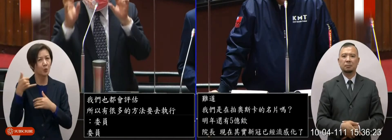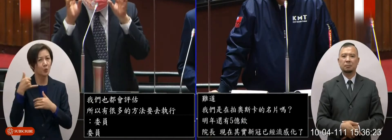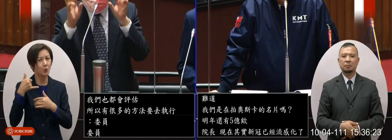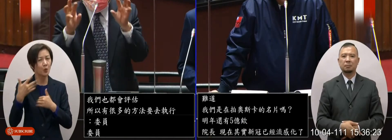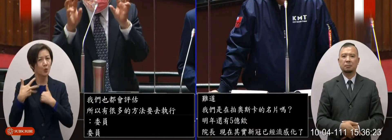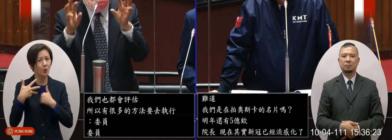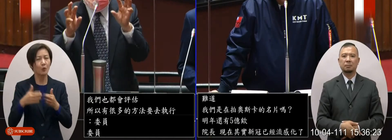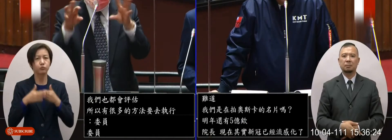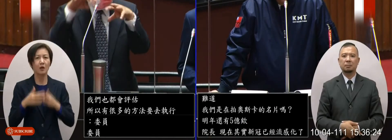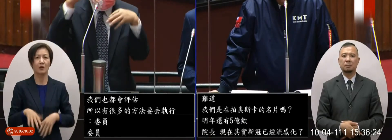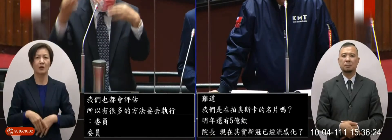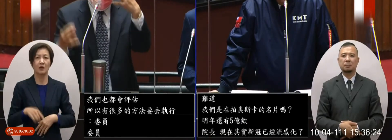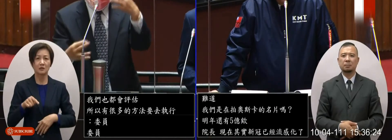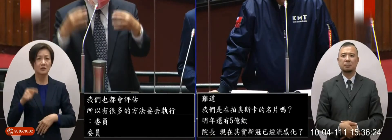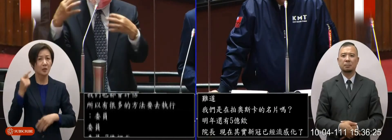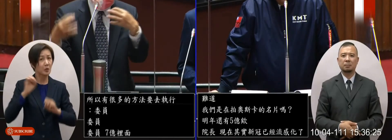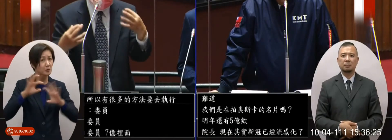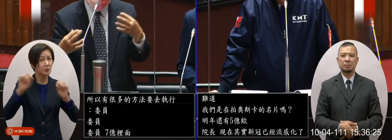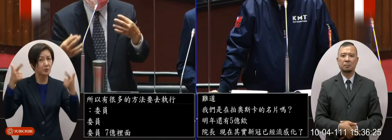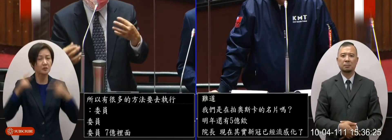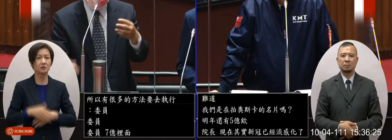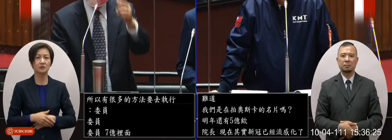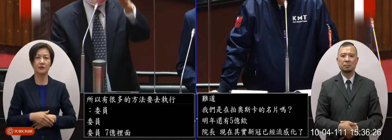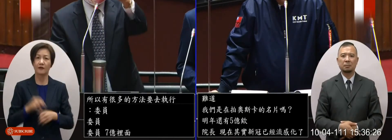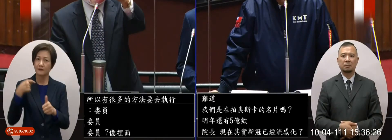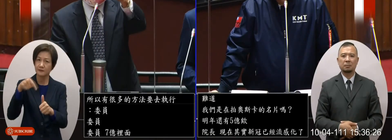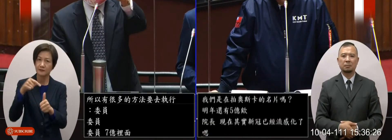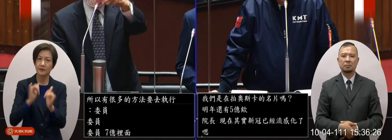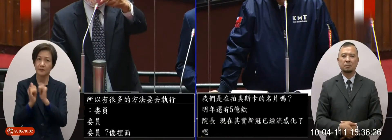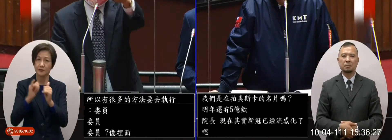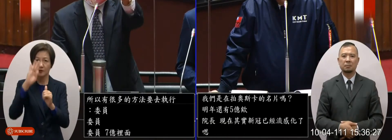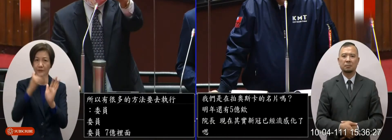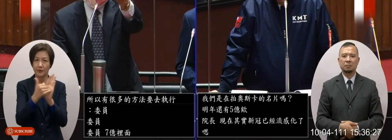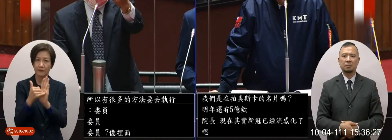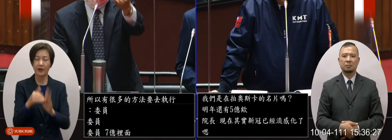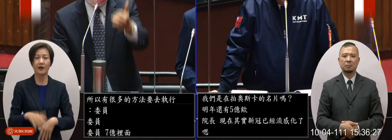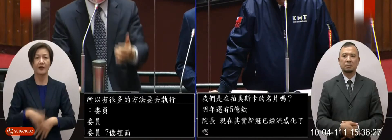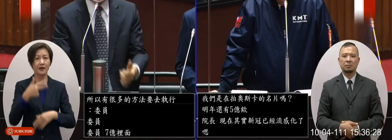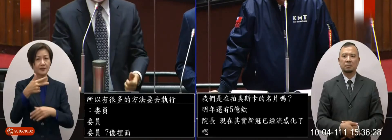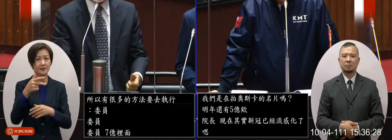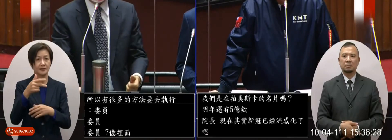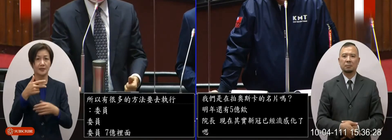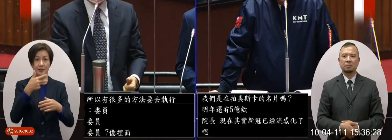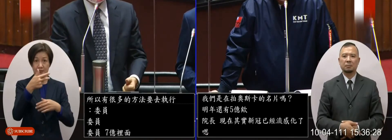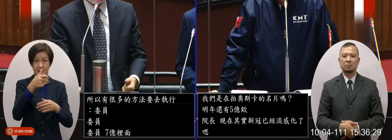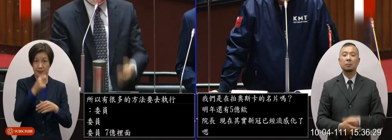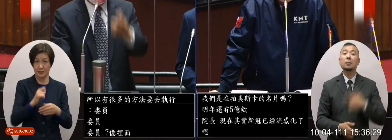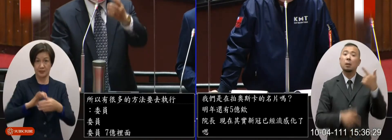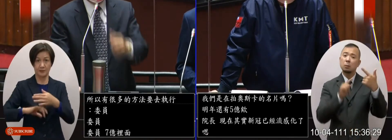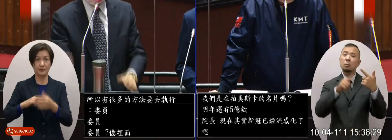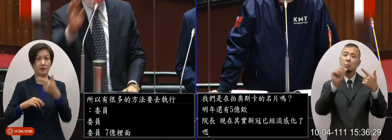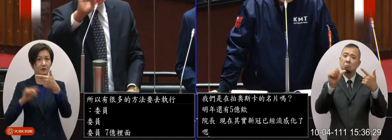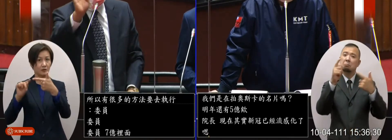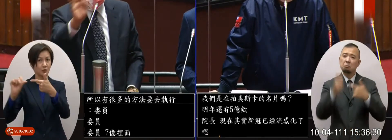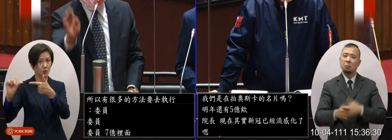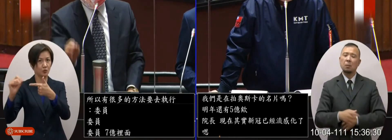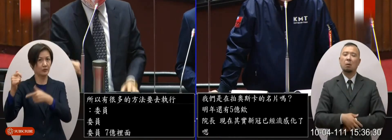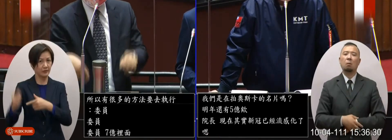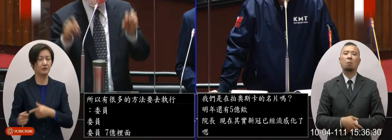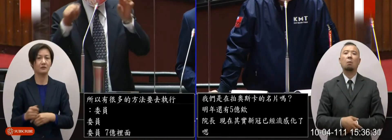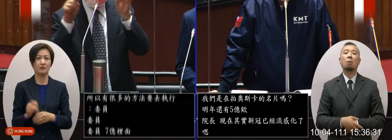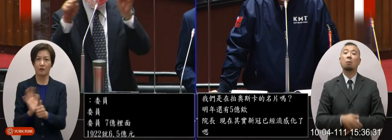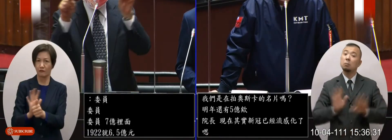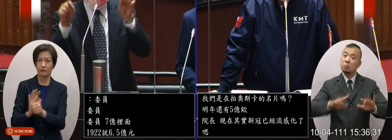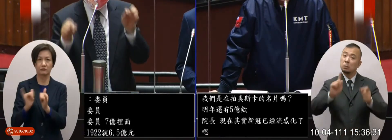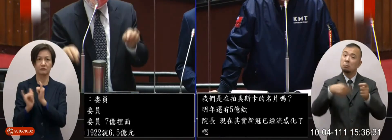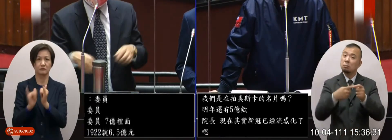是告诉民众怎么防疫，防疫规范。那个七亿里面就6.5亿。 6.5亿，那所以今年呢？ 那不是宣传嘞， 所以